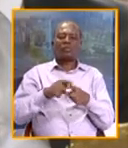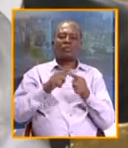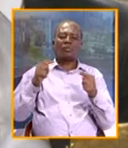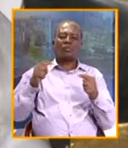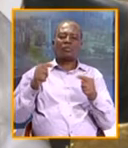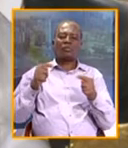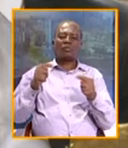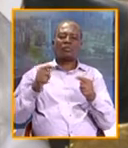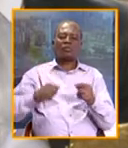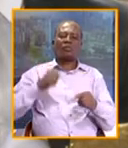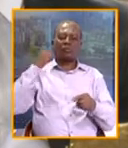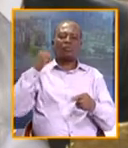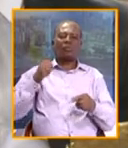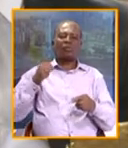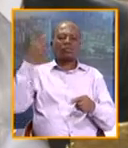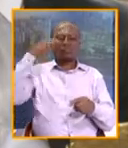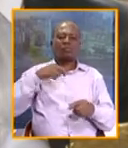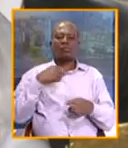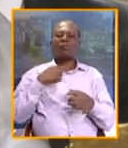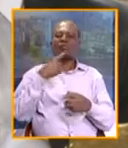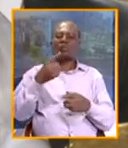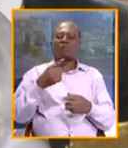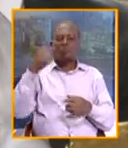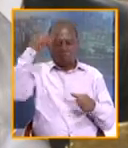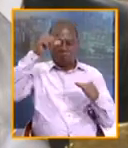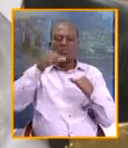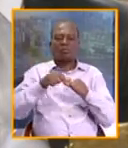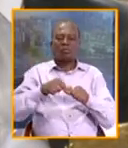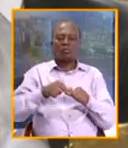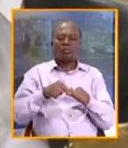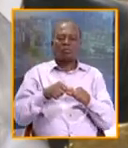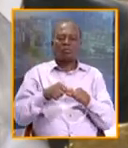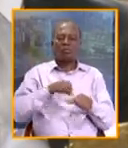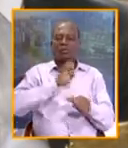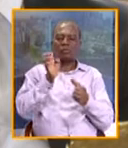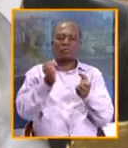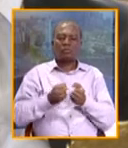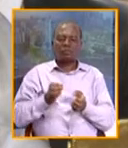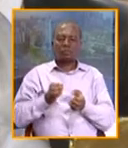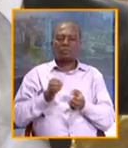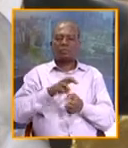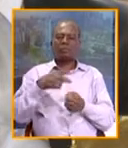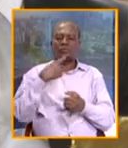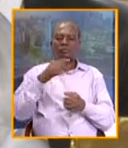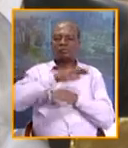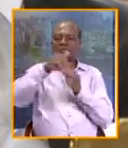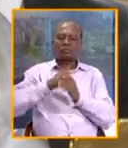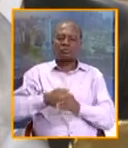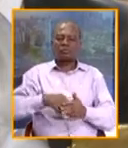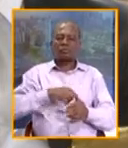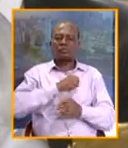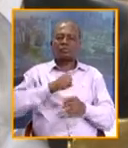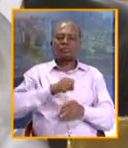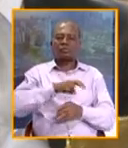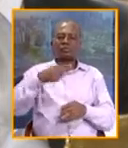assez fort pour vous exprimer ma reconnaissance je voudrais juste vous dire toute ma sincérité ouais